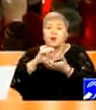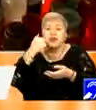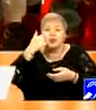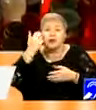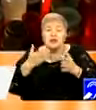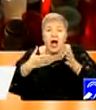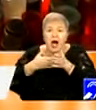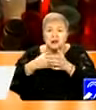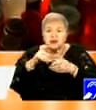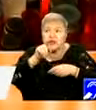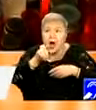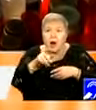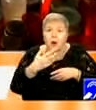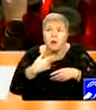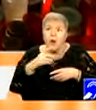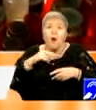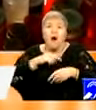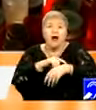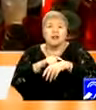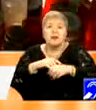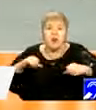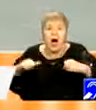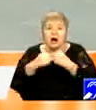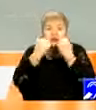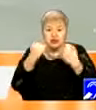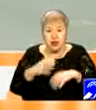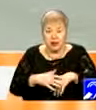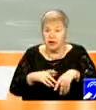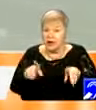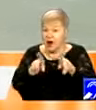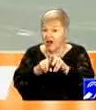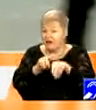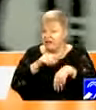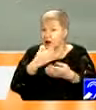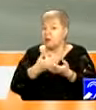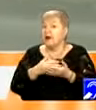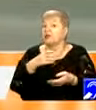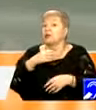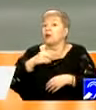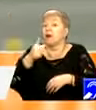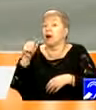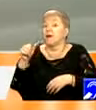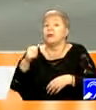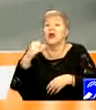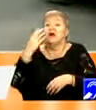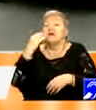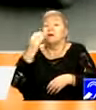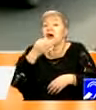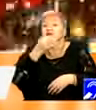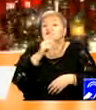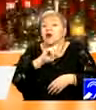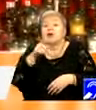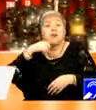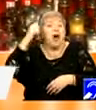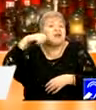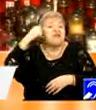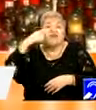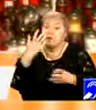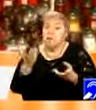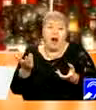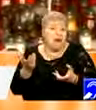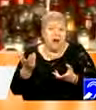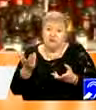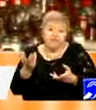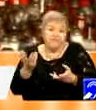ajuns în zona accidentului și de asemenea pentru că susține că nu ar mai avea imagine filmate